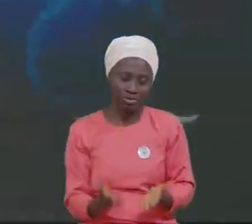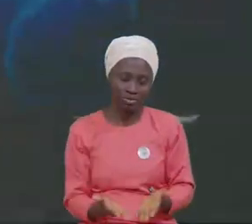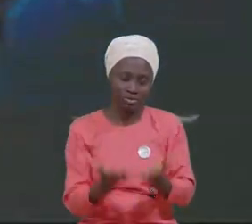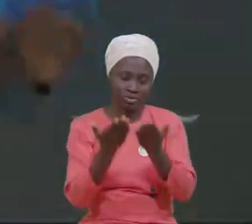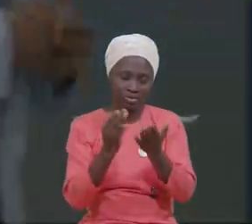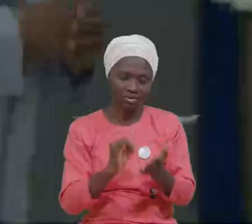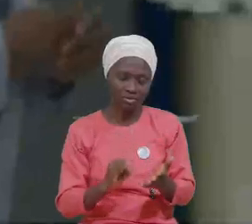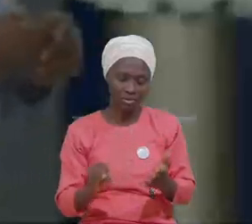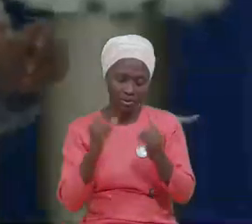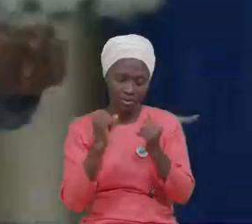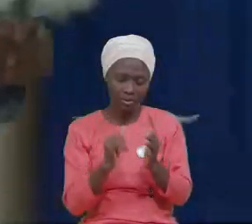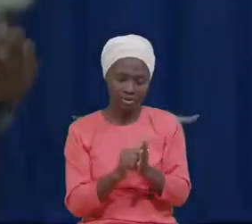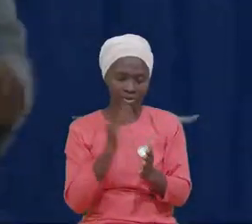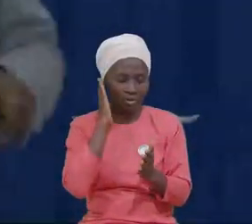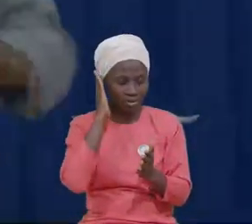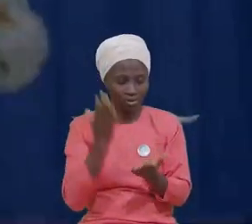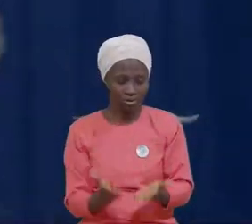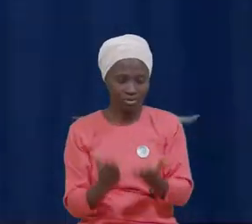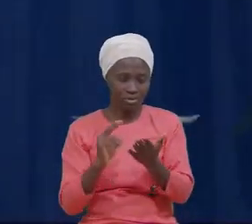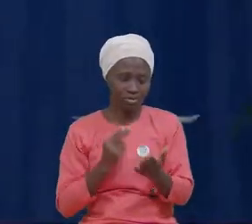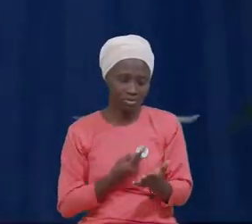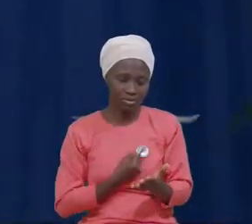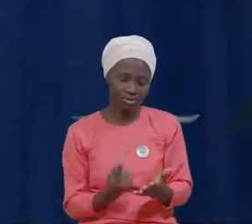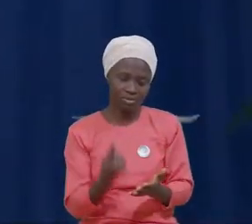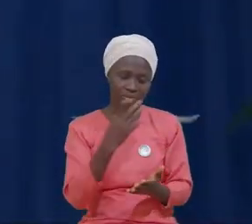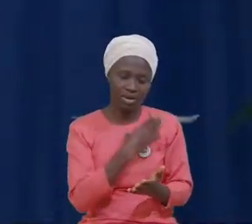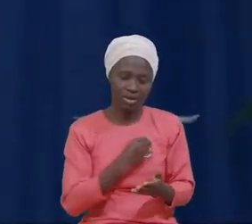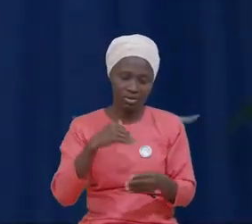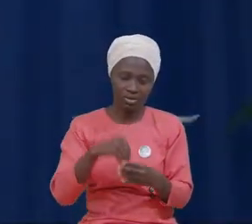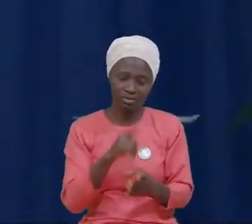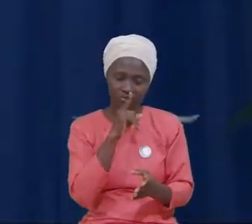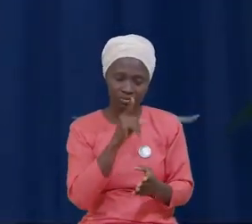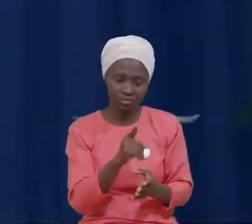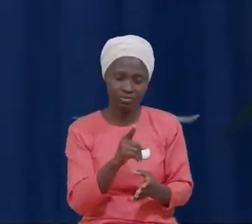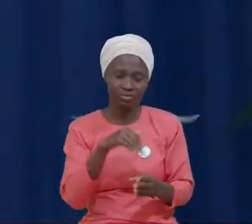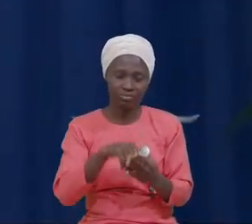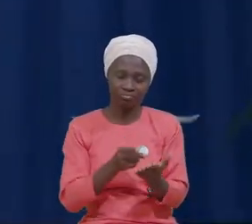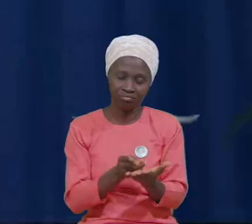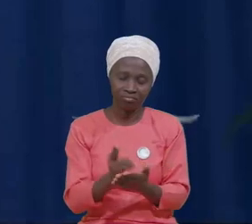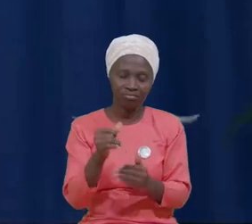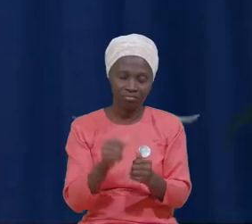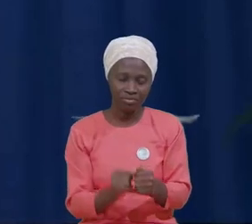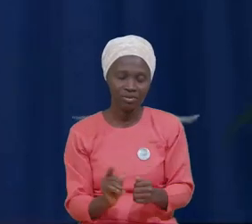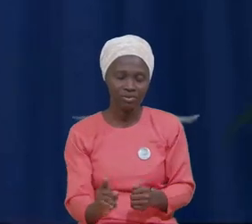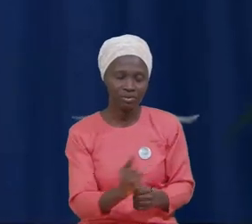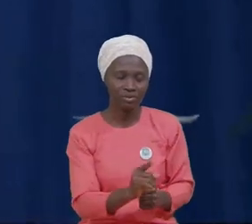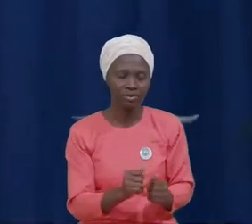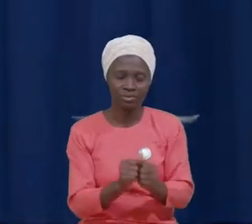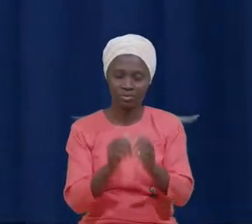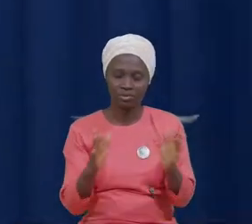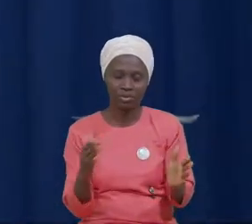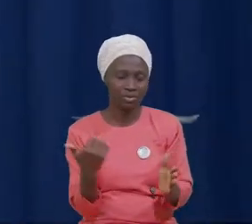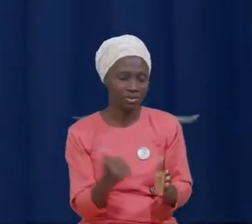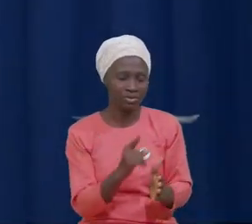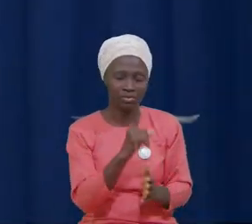ta puissance d'élévation qui nous fera lever. Et dans la réalité, dans la vérité, chacun